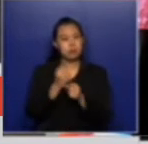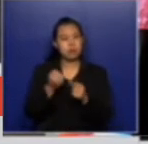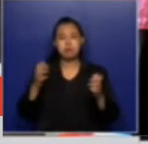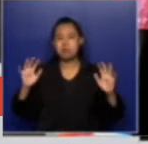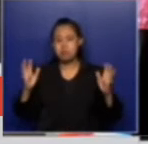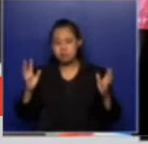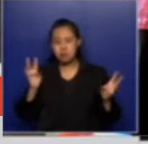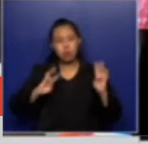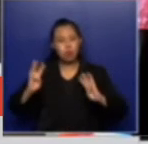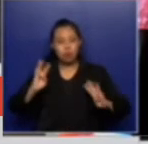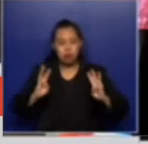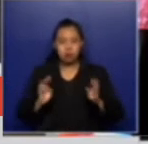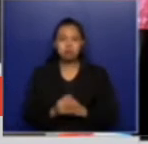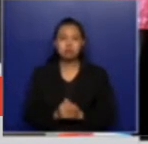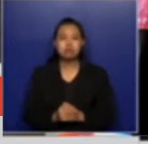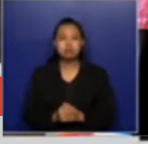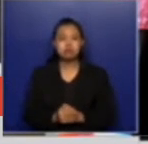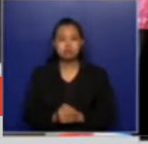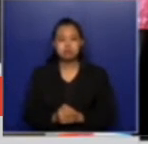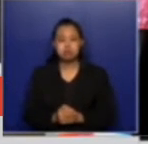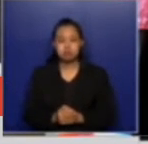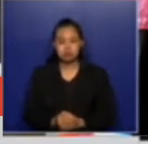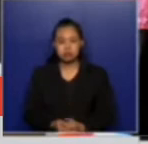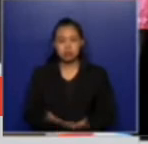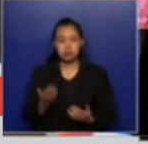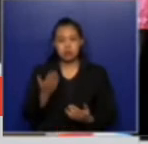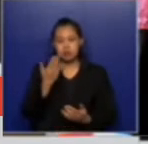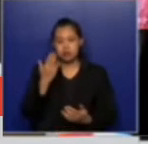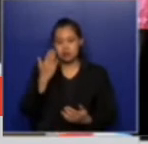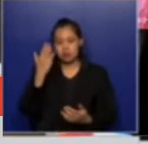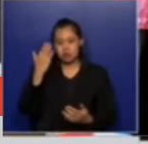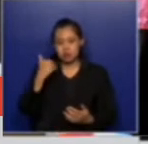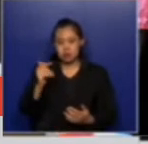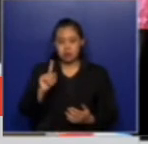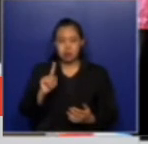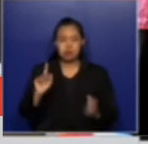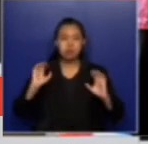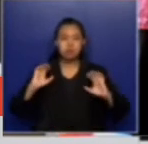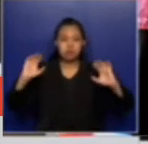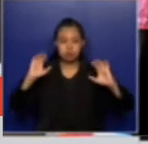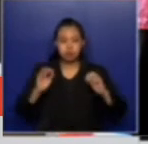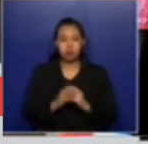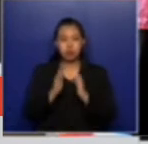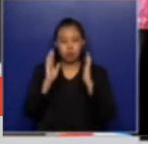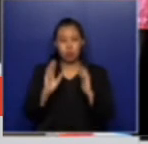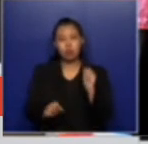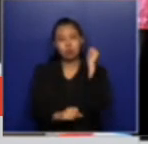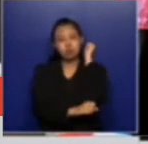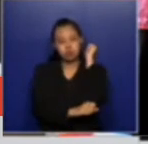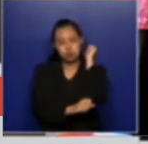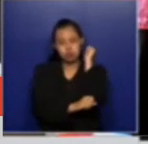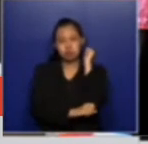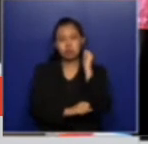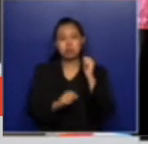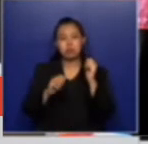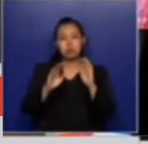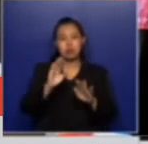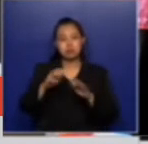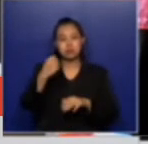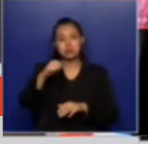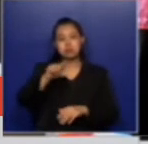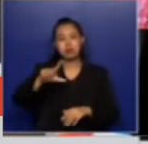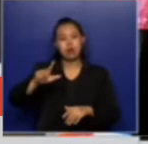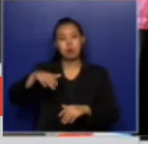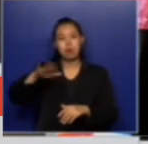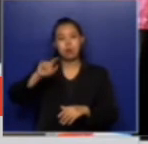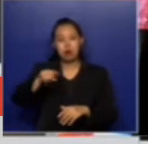เพราะวันหนึ่งรัฐบาลก็ตอบชัดเจนว่าคนจนในประเทศไทยนี่มีเกิน10กว่าล้านมาจากไหน